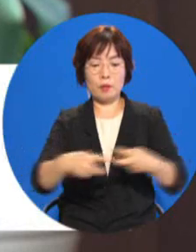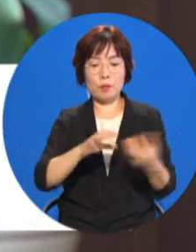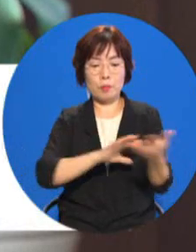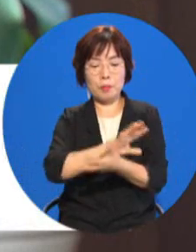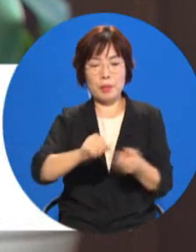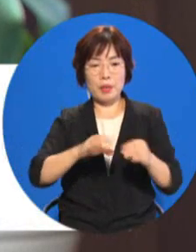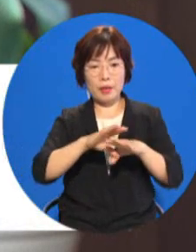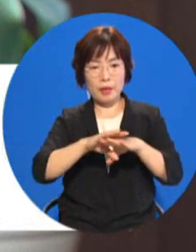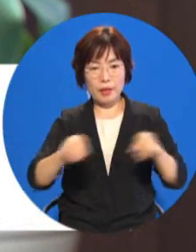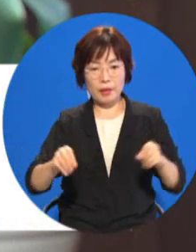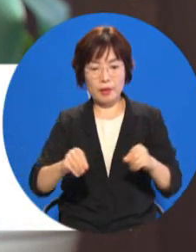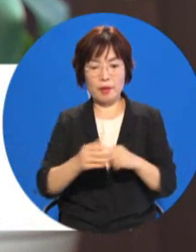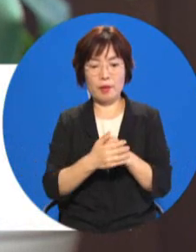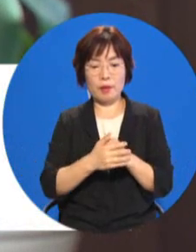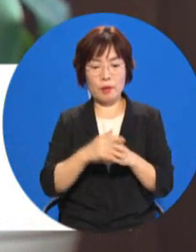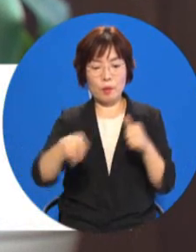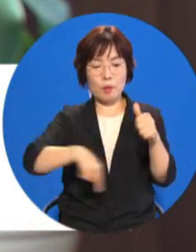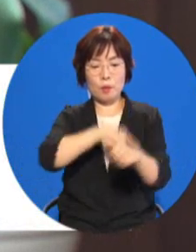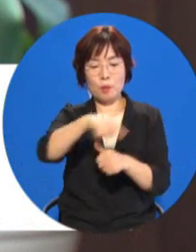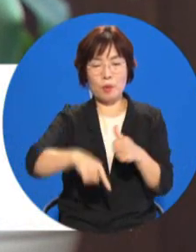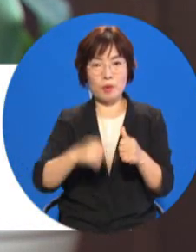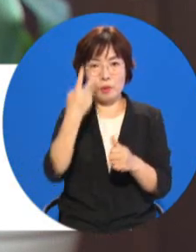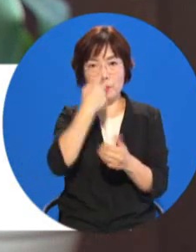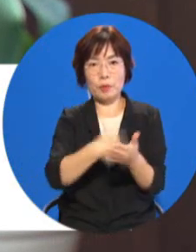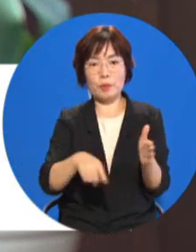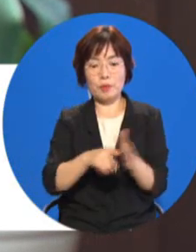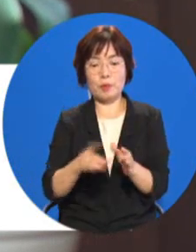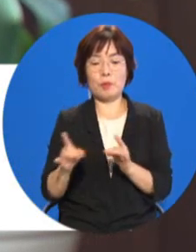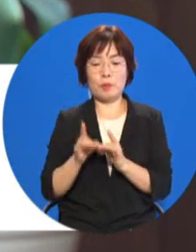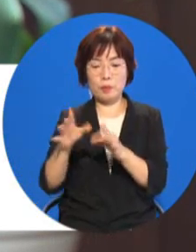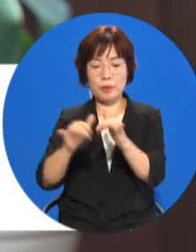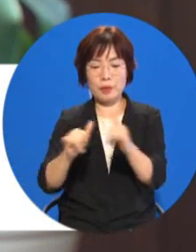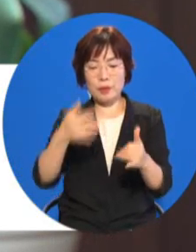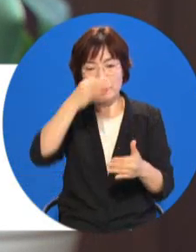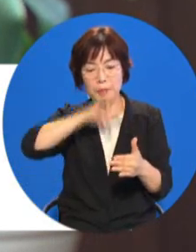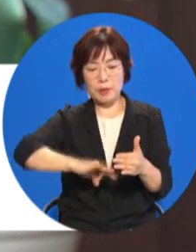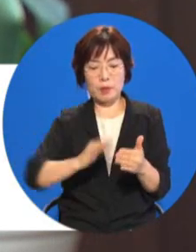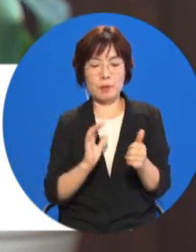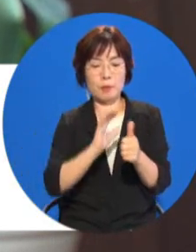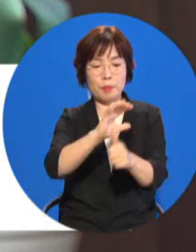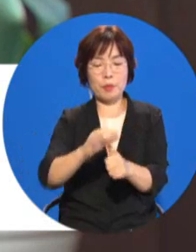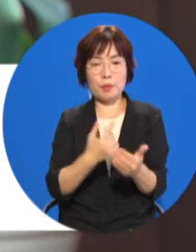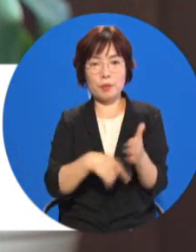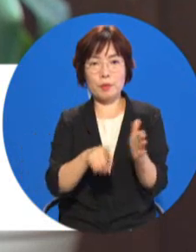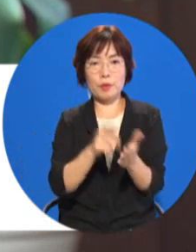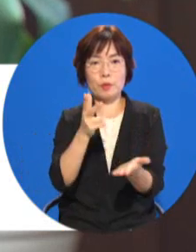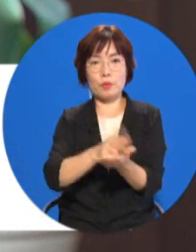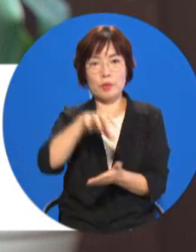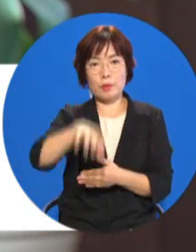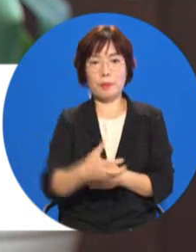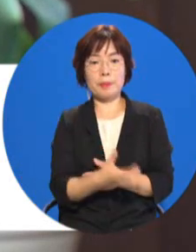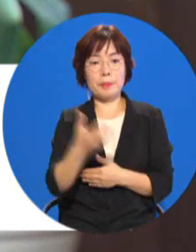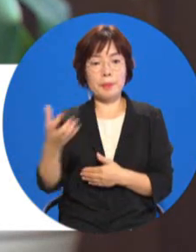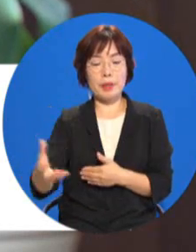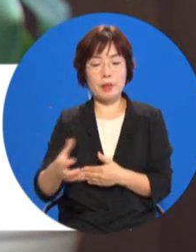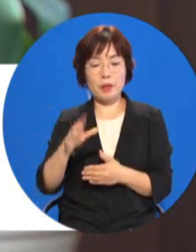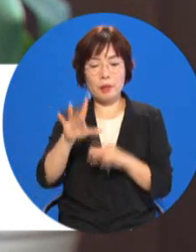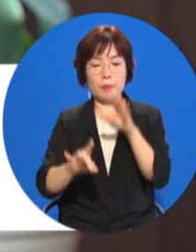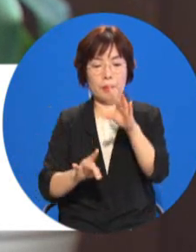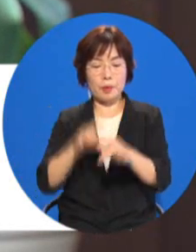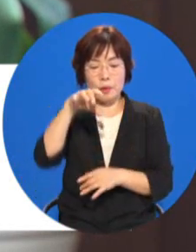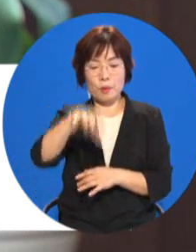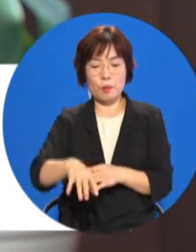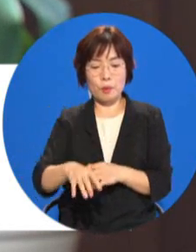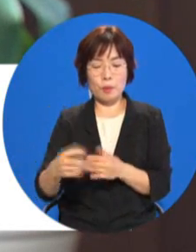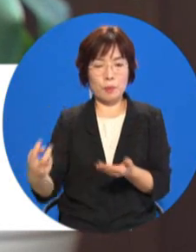해결, 습지 환경 보호를 위하여 투자자의 수익성 보존을 위하여 주차장 이전, 습지 출입